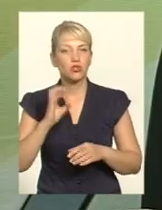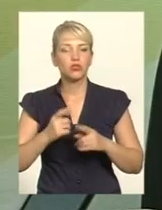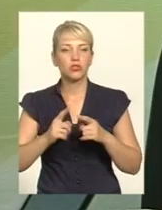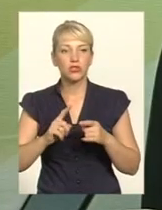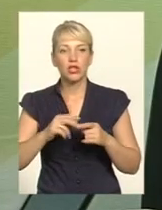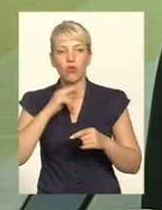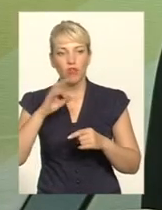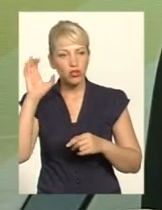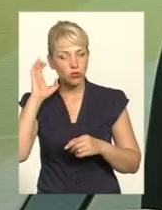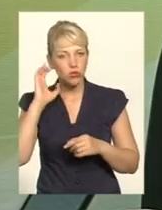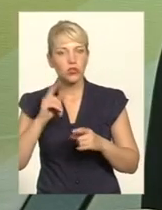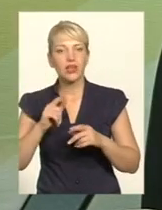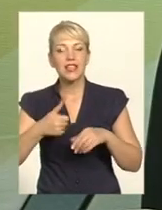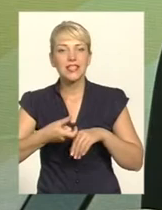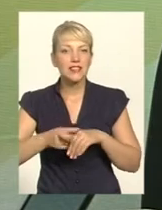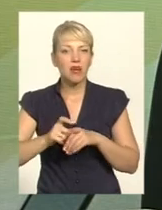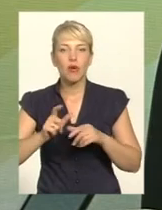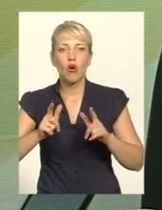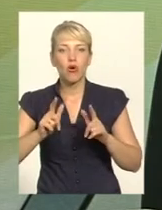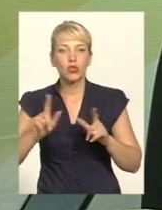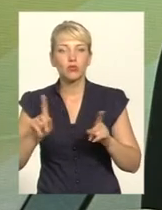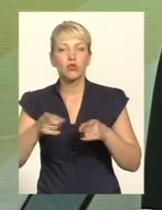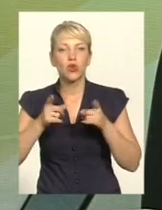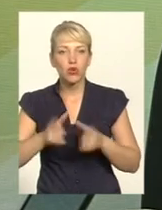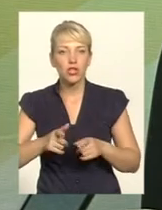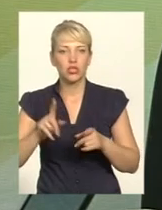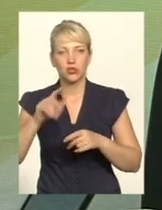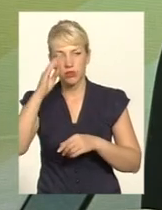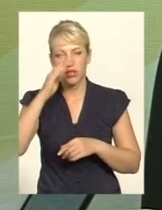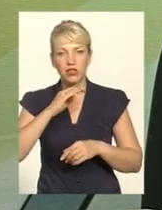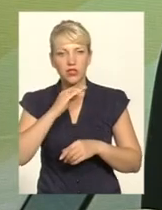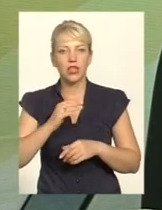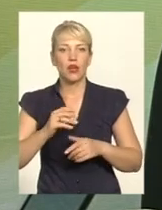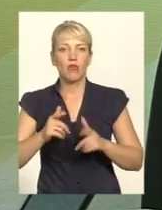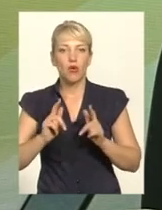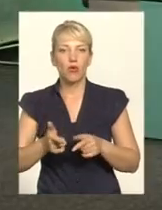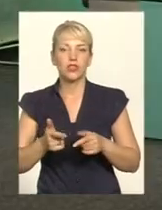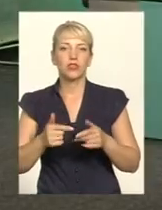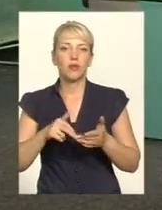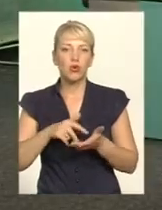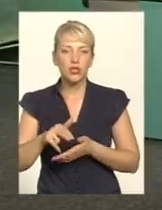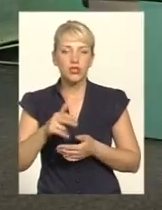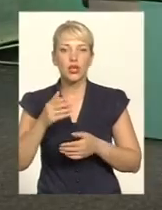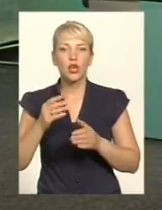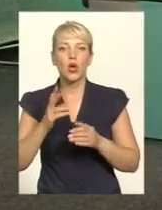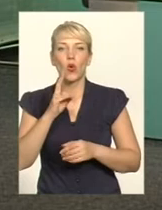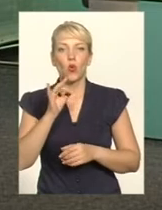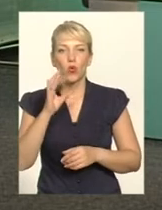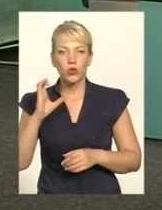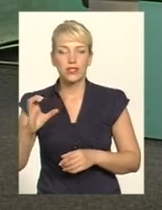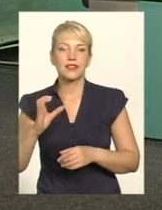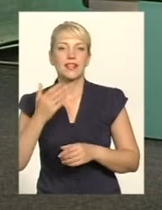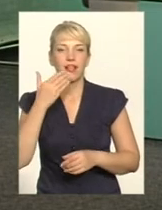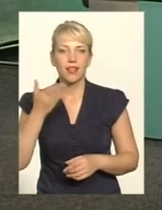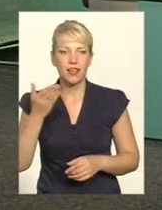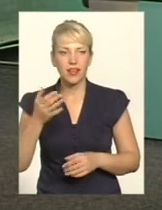щоб вони згодилися, і вони, і тата, щоб погодились пройти курс лекцій, бесід, який ми пропонуємо, і про